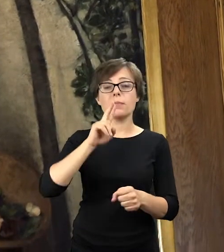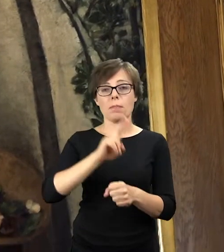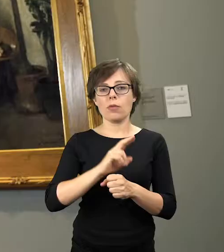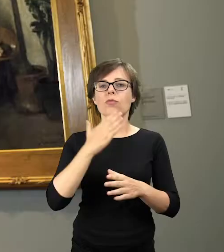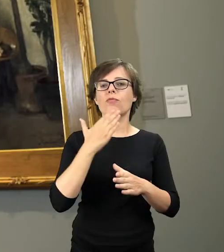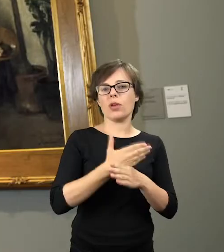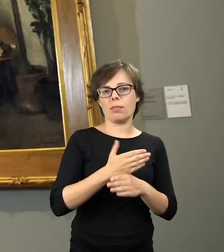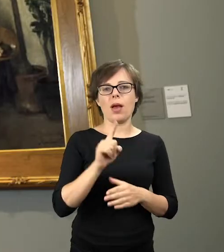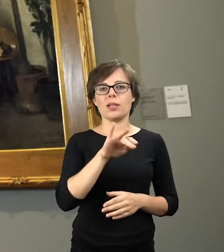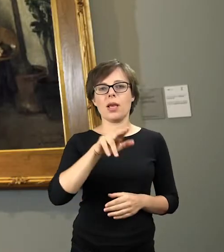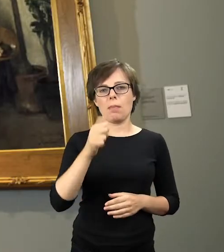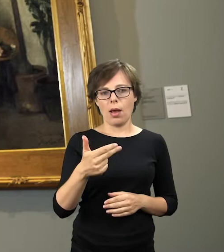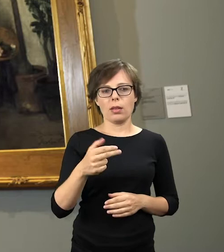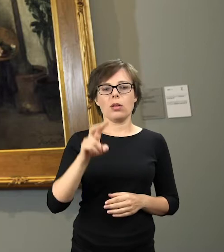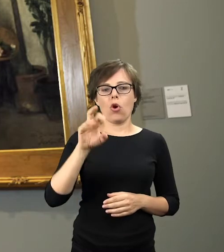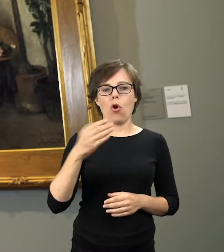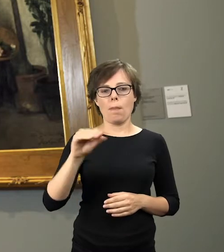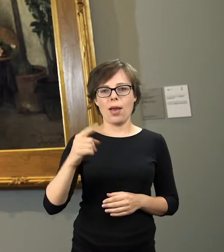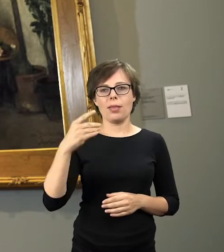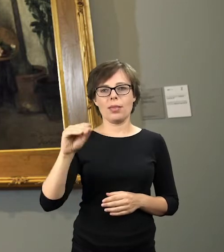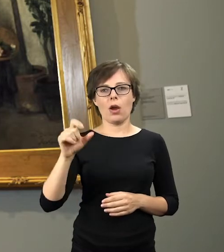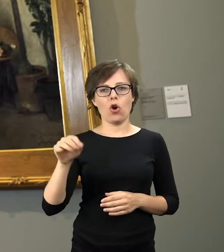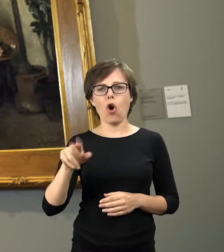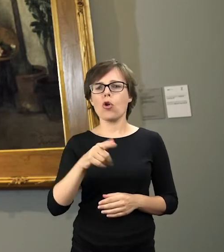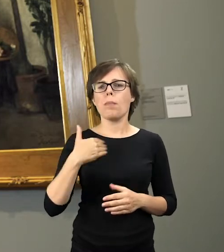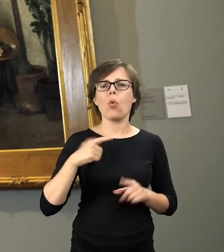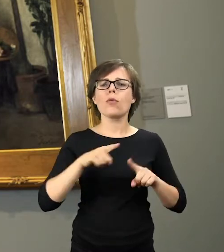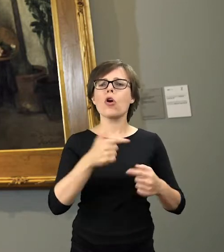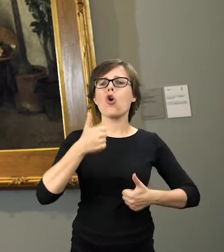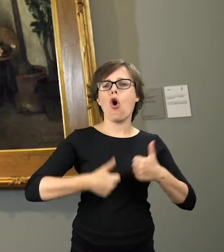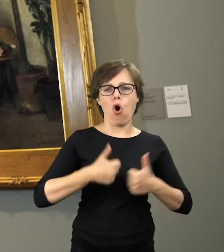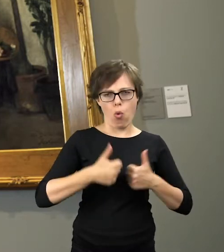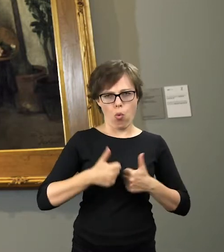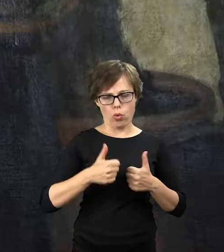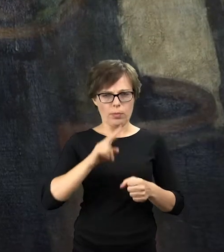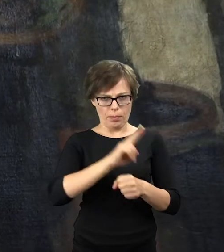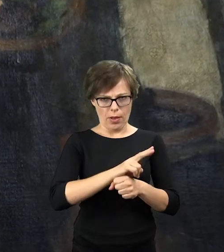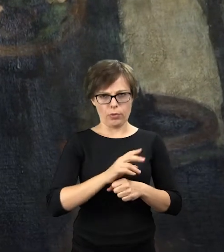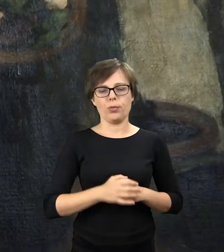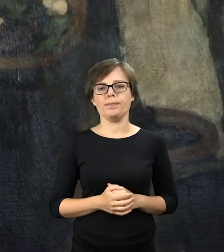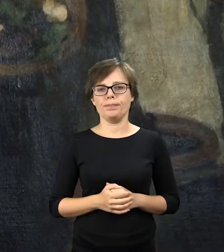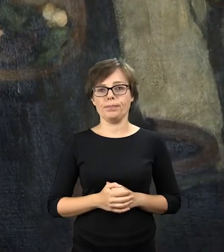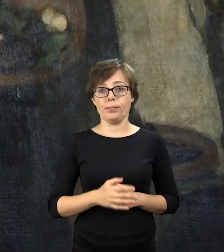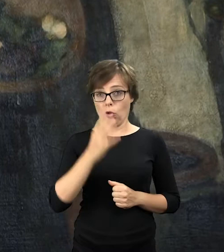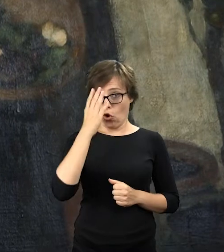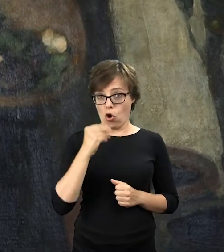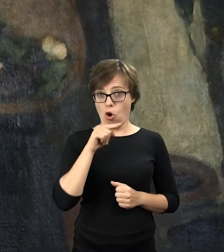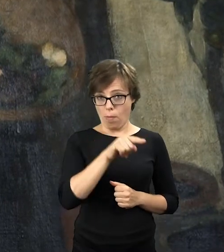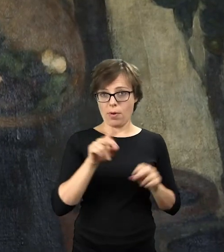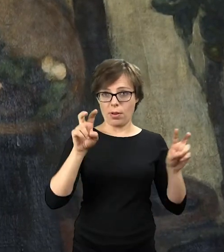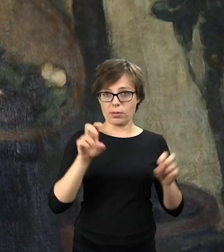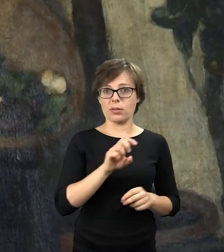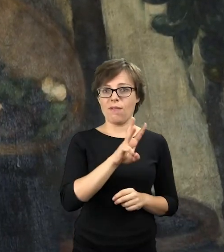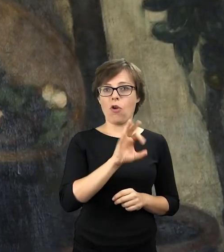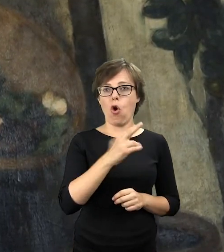Ziman Home Decor na aukcji adopcji dzieł ze zbiorów Muzeum Narodowego w Warszawie. Obraz Olgi Boznańskiej w